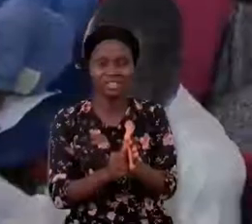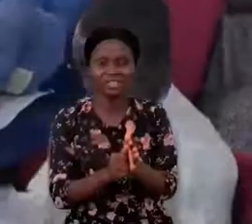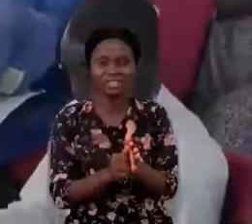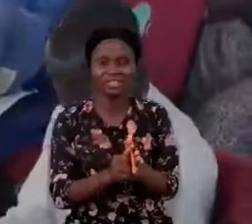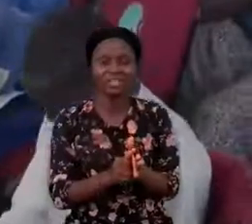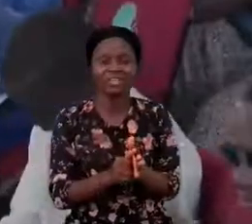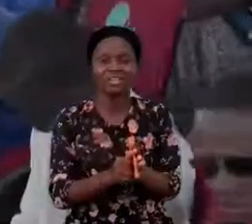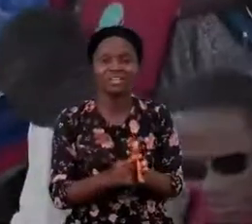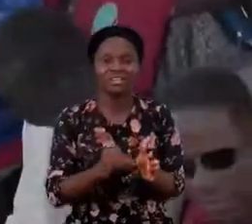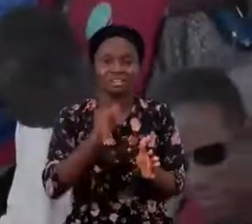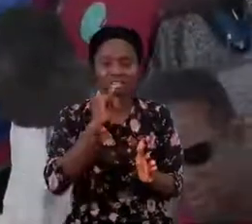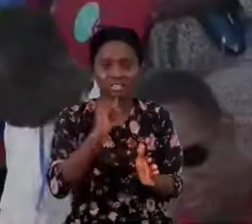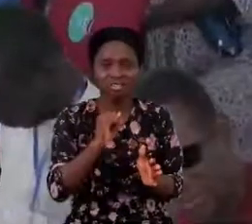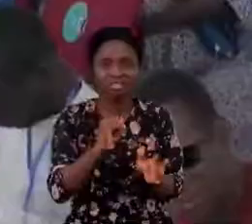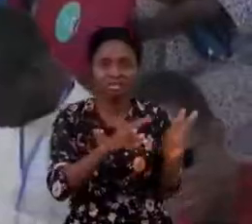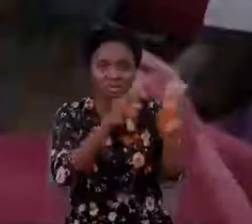Ensuite, est-ce que